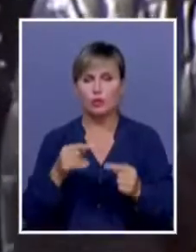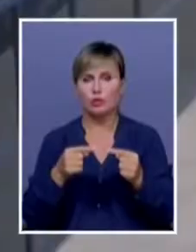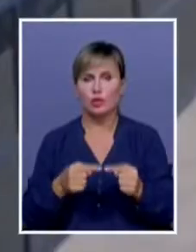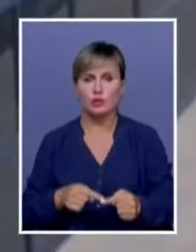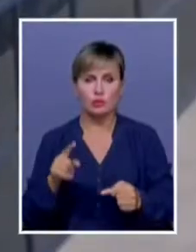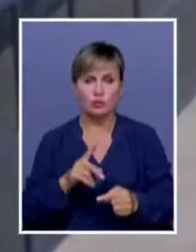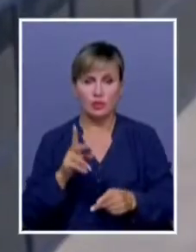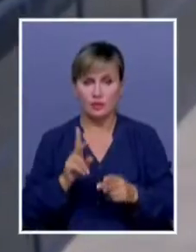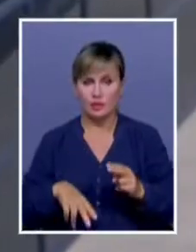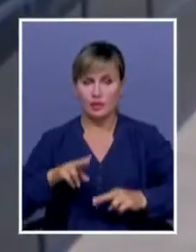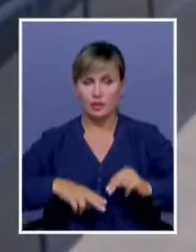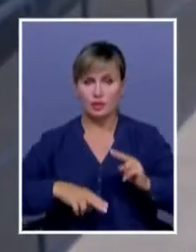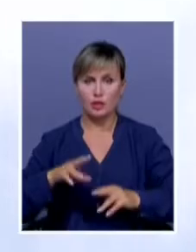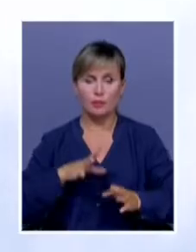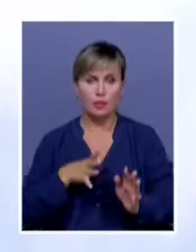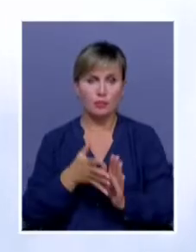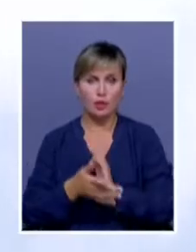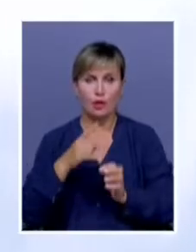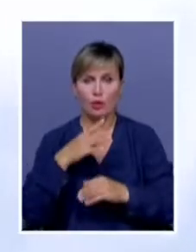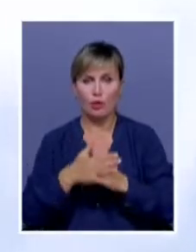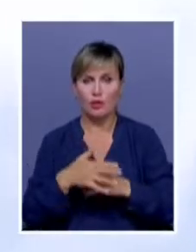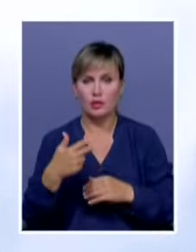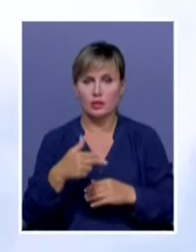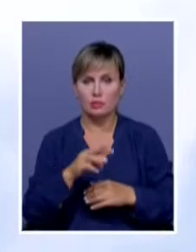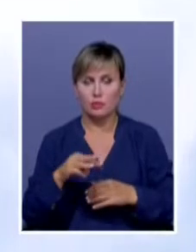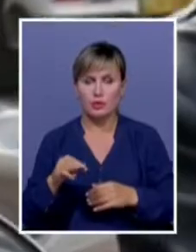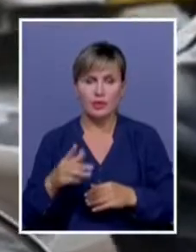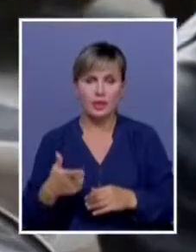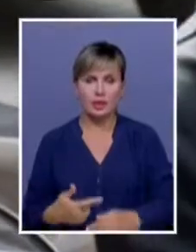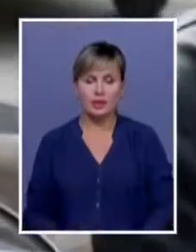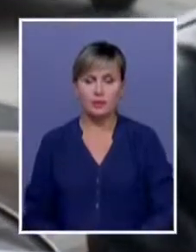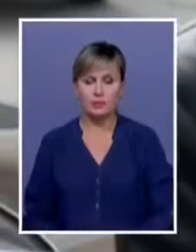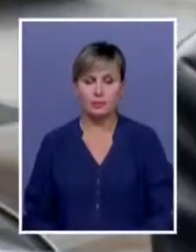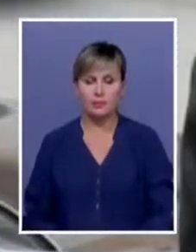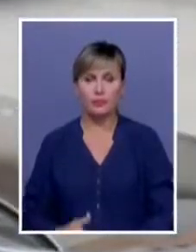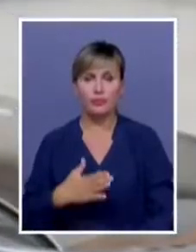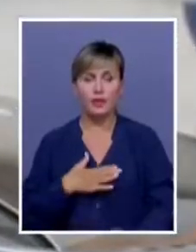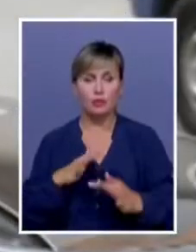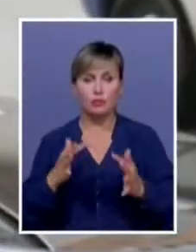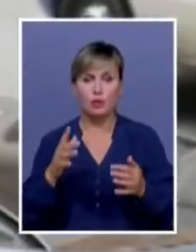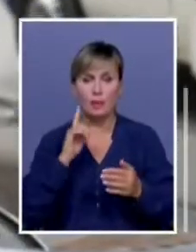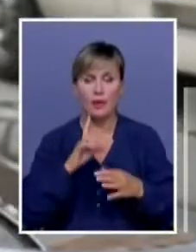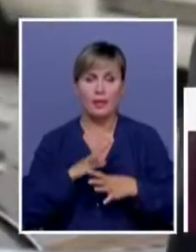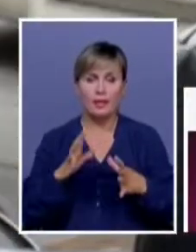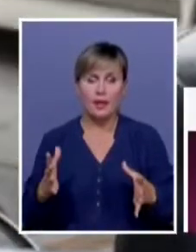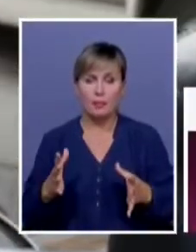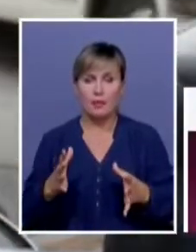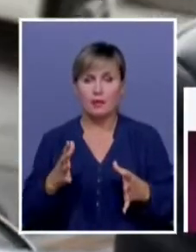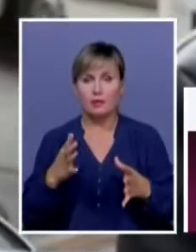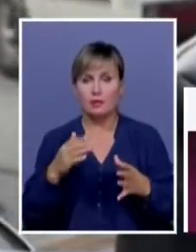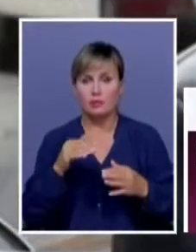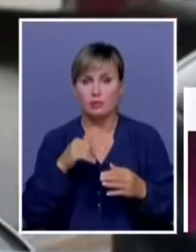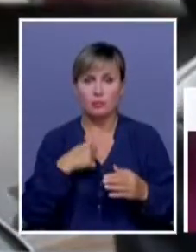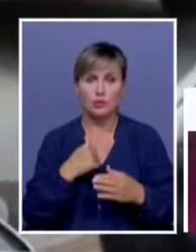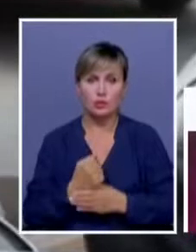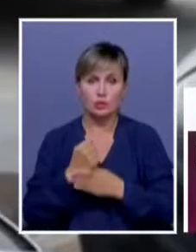что на завершение строительства было потрачено около 30 миллионов тенге. В нашем случае, пока не было имущества, мы содержали